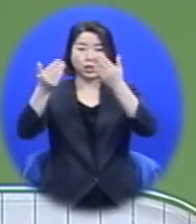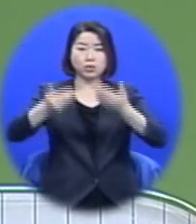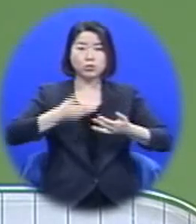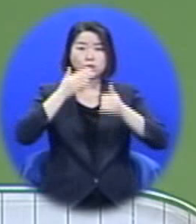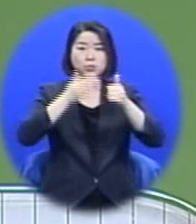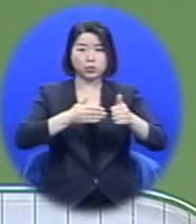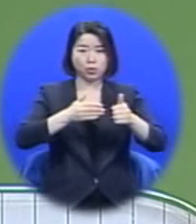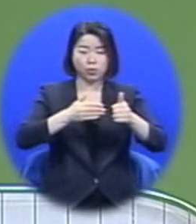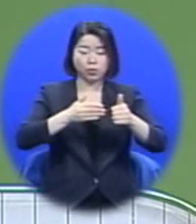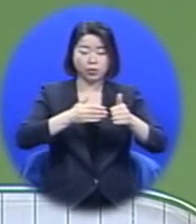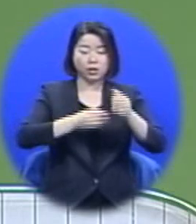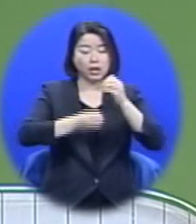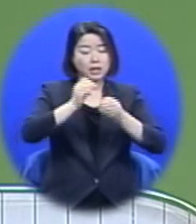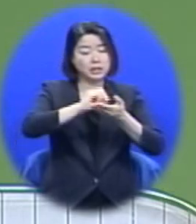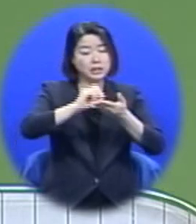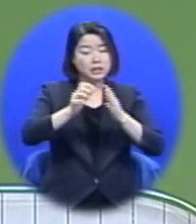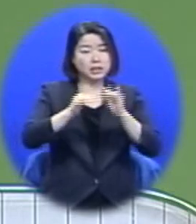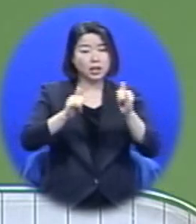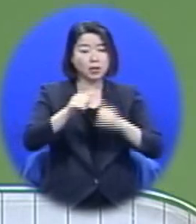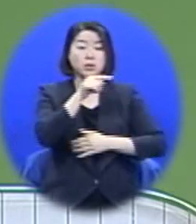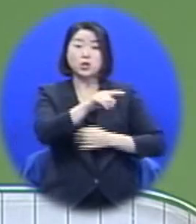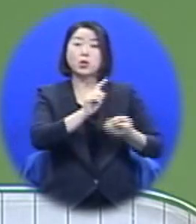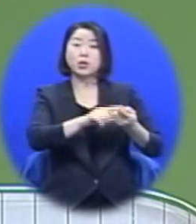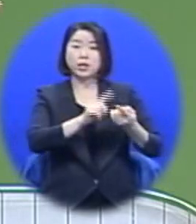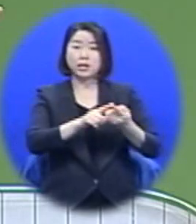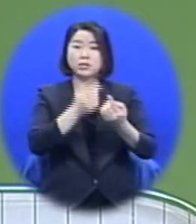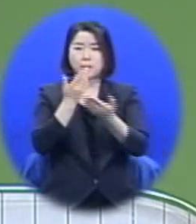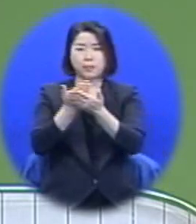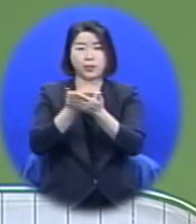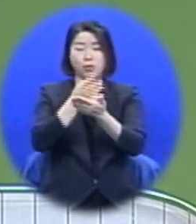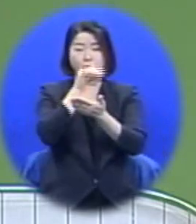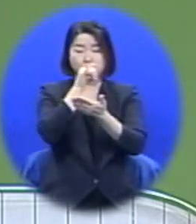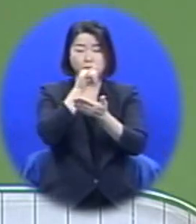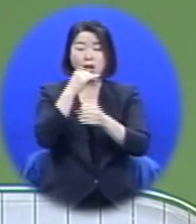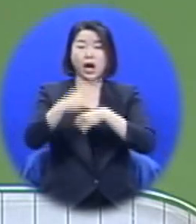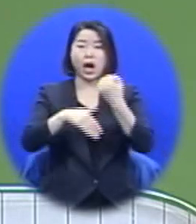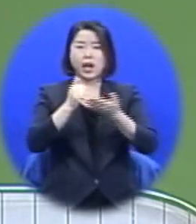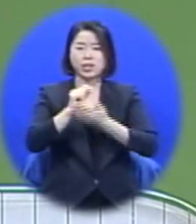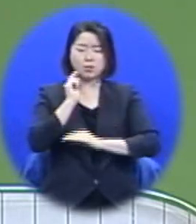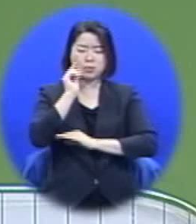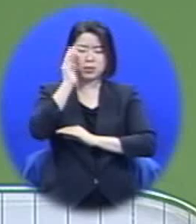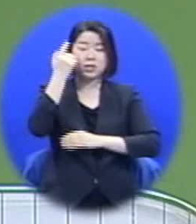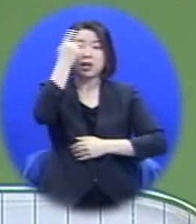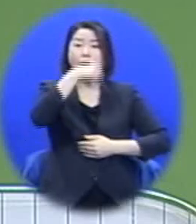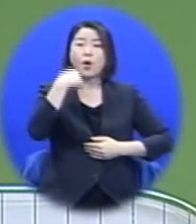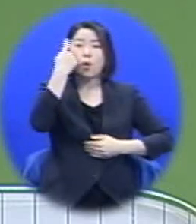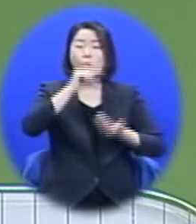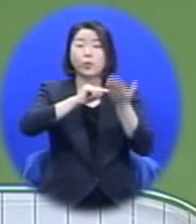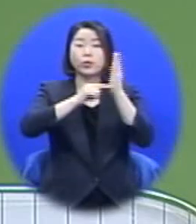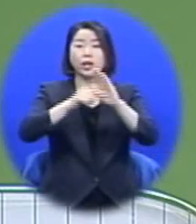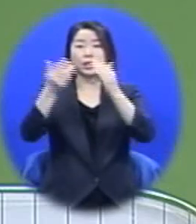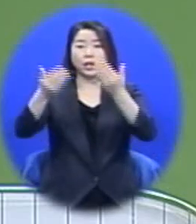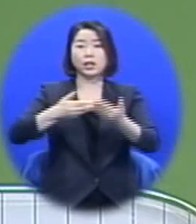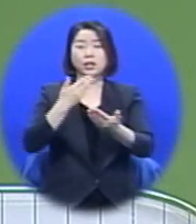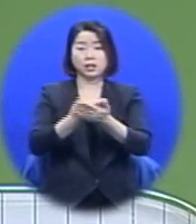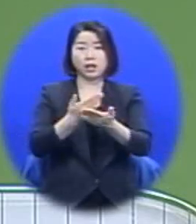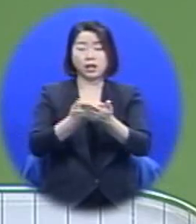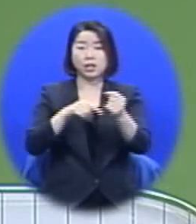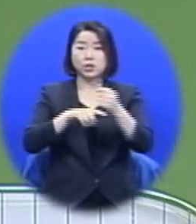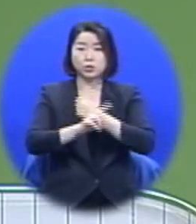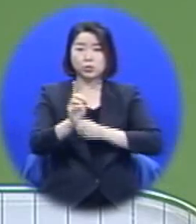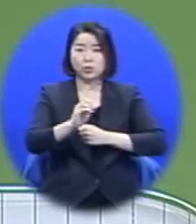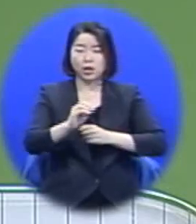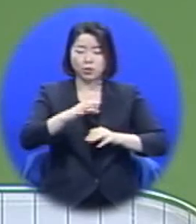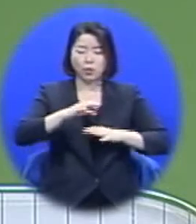시편 기자는 그걸 구합니다 하나님의 빛나는 얼굴을 나타내 달라는 이야기는 하나님과 놀라운 친밀함 속에